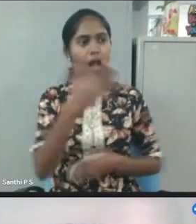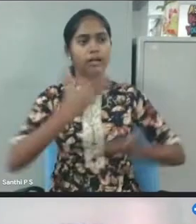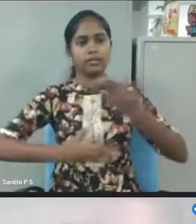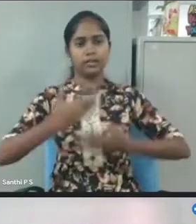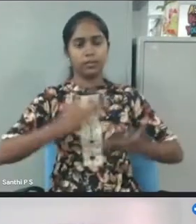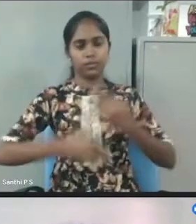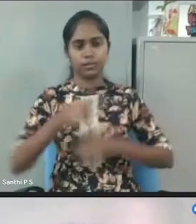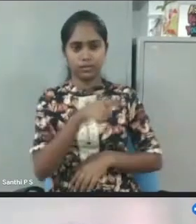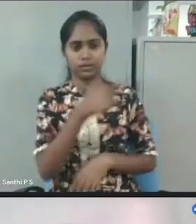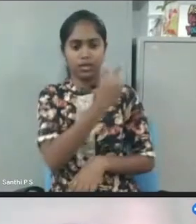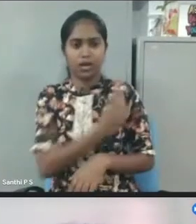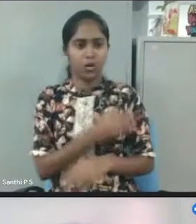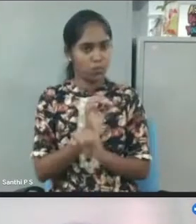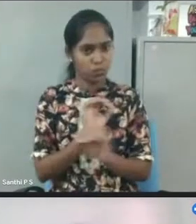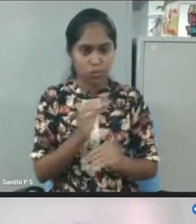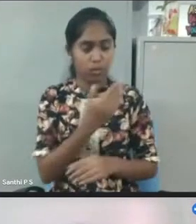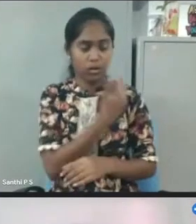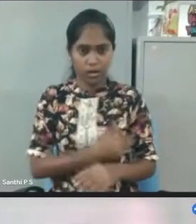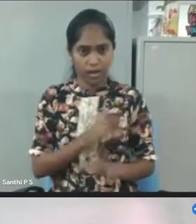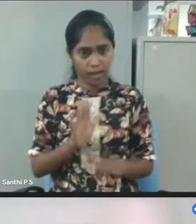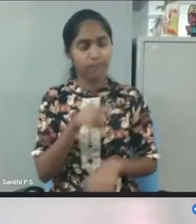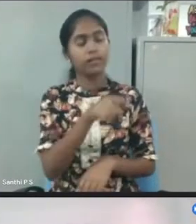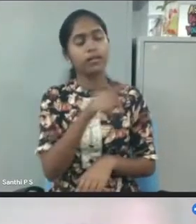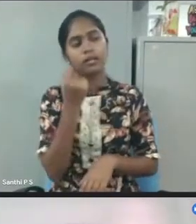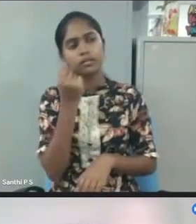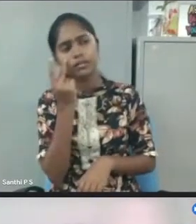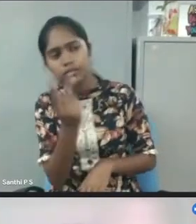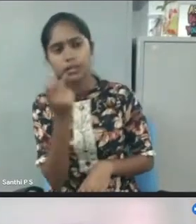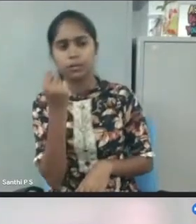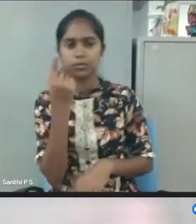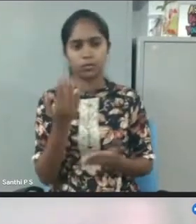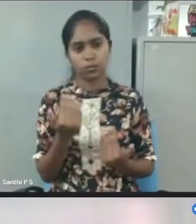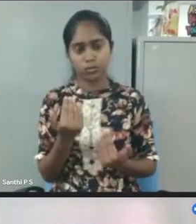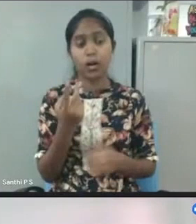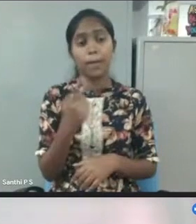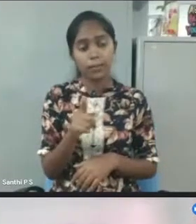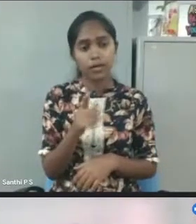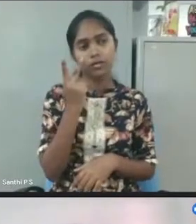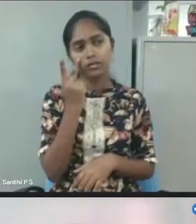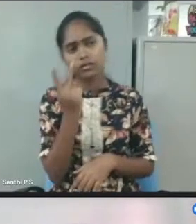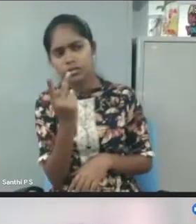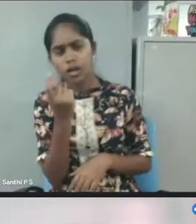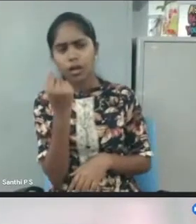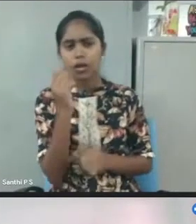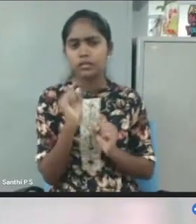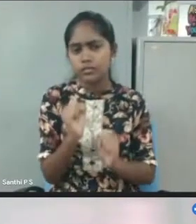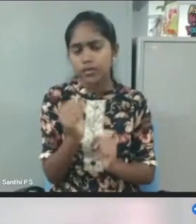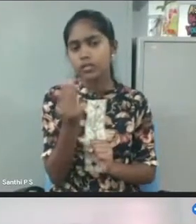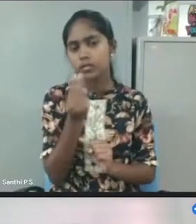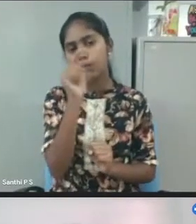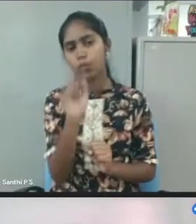ഒരു ഭിന്നശേഷി ഉണ്ട് എന്നുള്ളത്. പക്ഷെ കാണാൻ സാധിക്കാത്തവയും അദൃശ്യമായിട്ടുള്ളവയും കുറേ